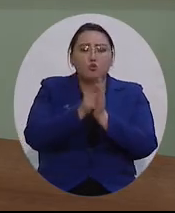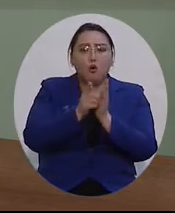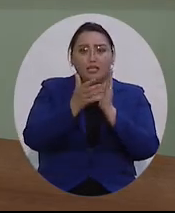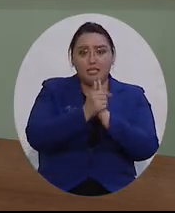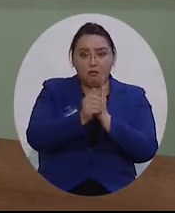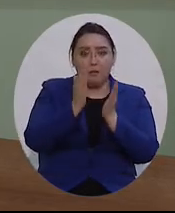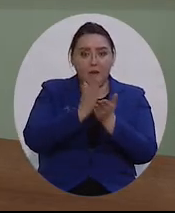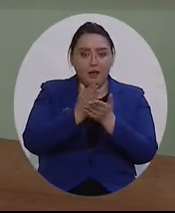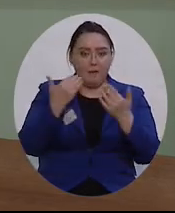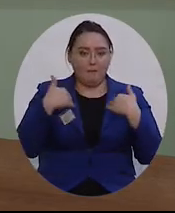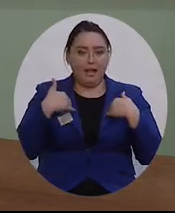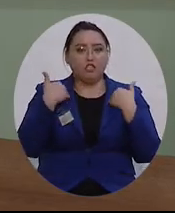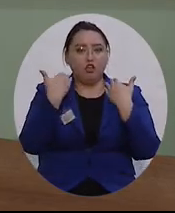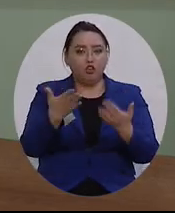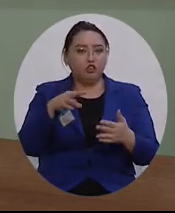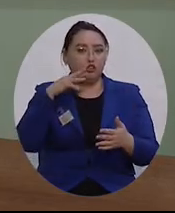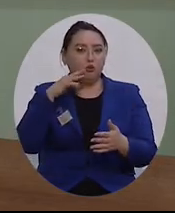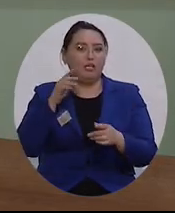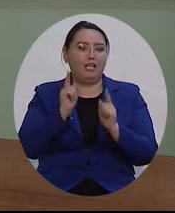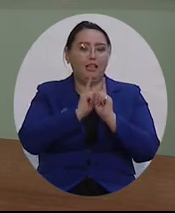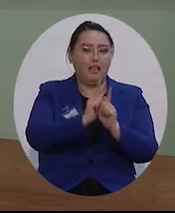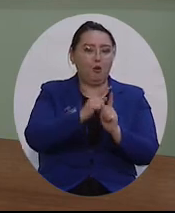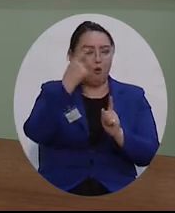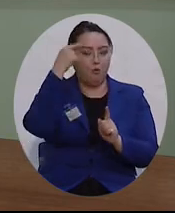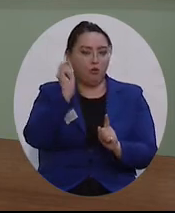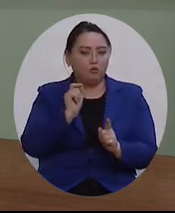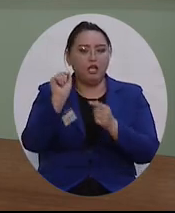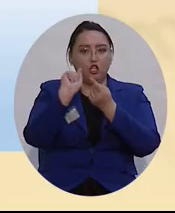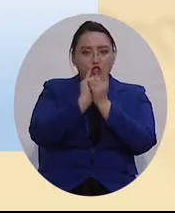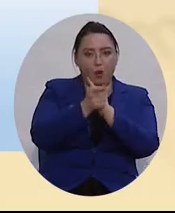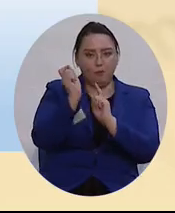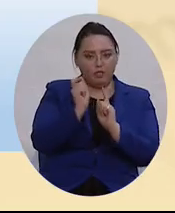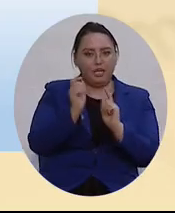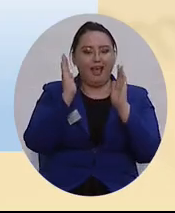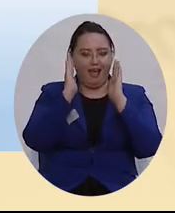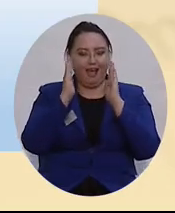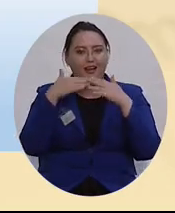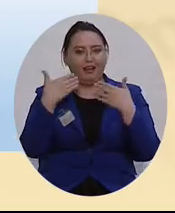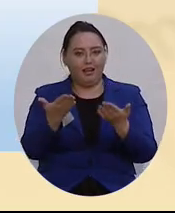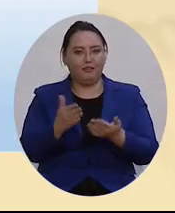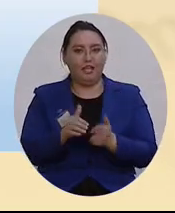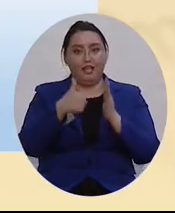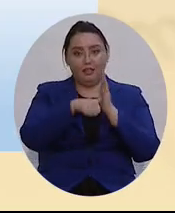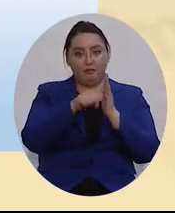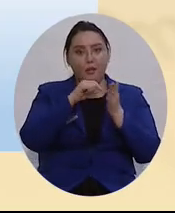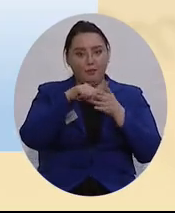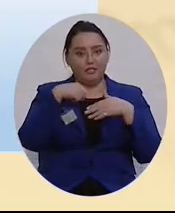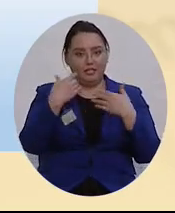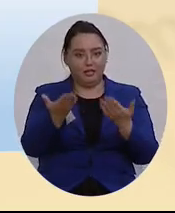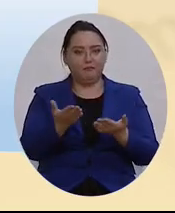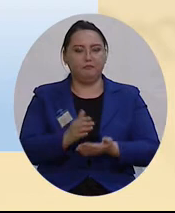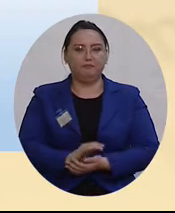зөвлөмжийн дагуу үндэсний бичгээрээ хөрвүүлнэ гэдгийг маш сайн анхаараарай хүүхдүүдээ. За дэвтэртээ бичээрэй.